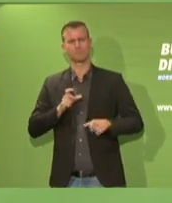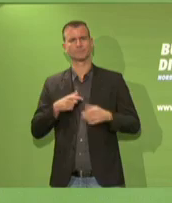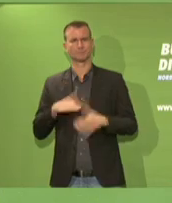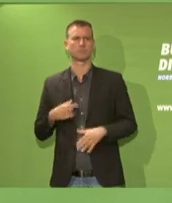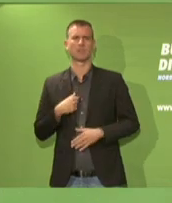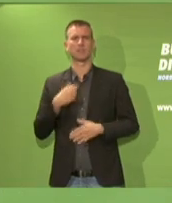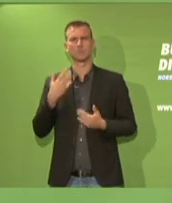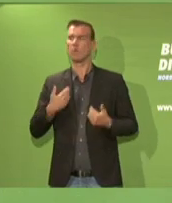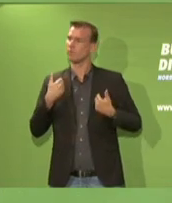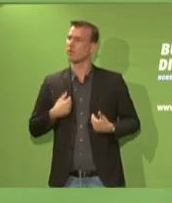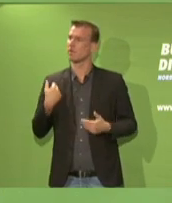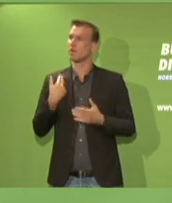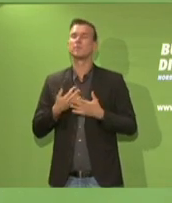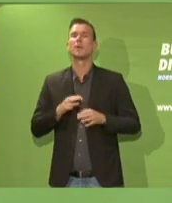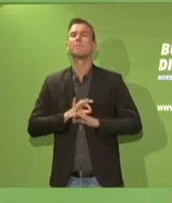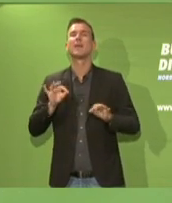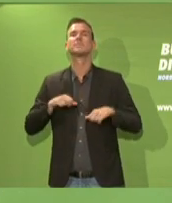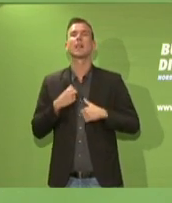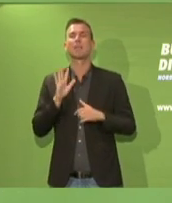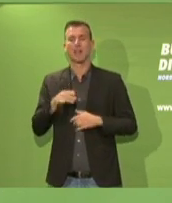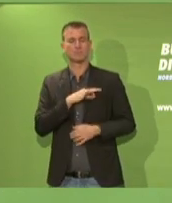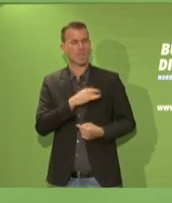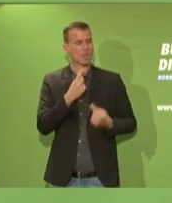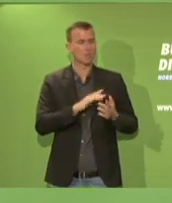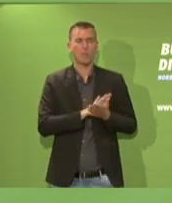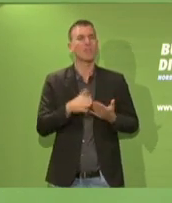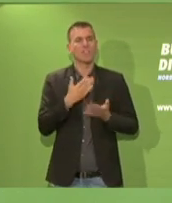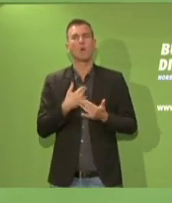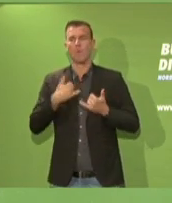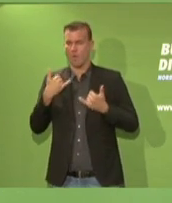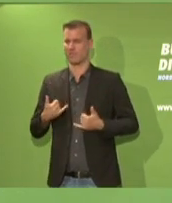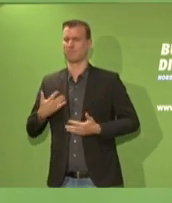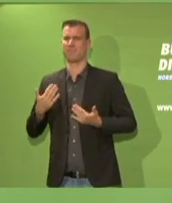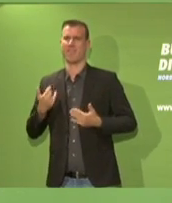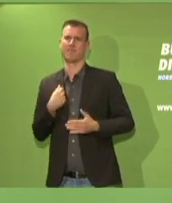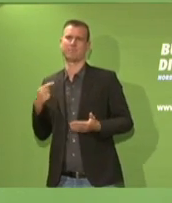ist mir noch nichts Besseres begegnet als die Grünen. Und deswegen bewerbe ich mich heute hier.